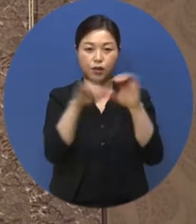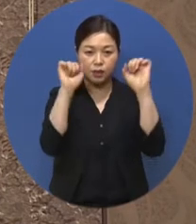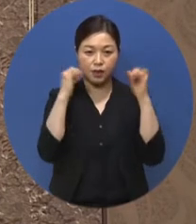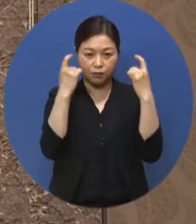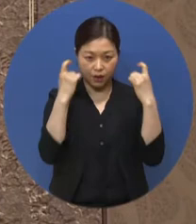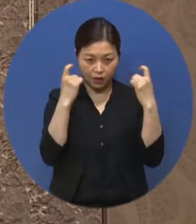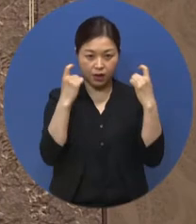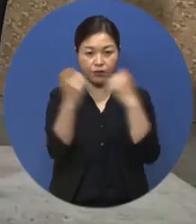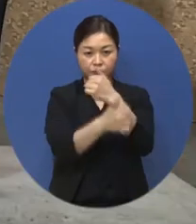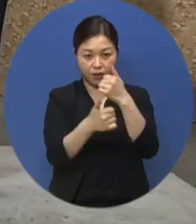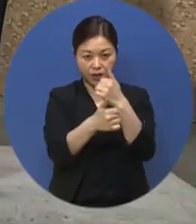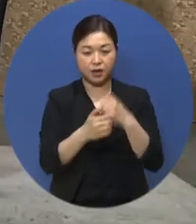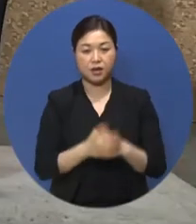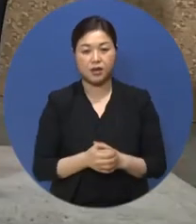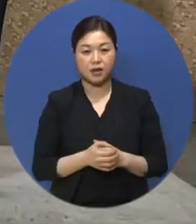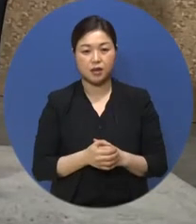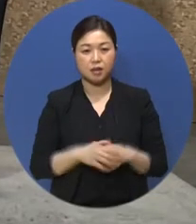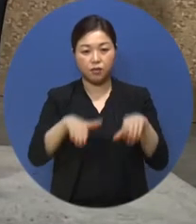문화체육관광위원회입니다. 그러니까